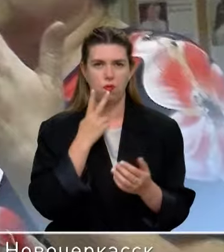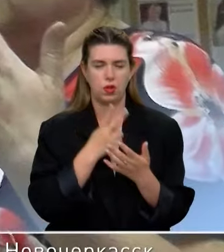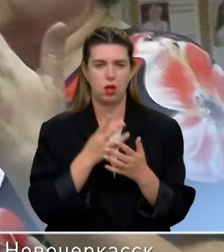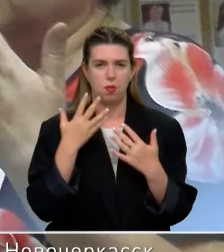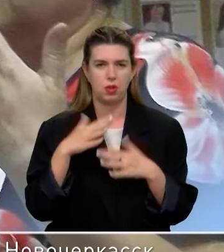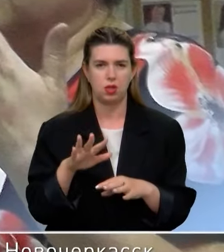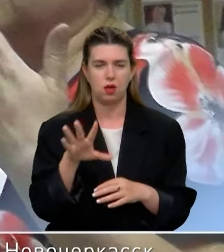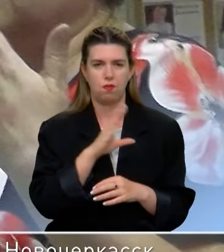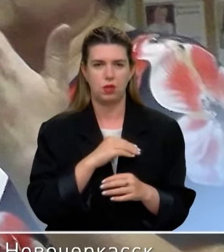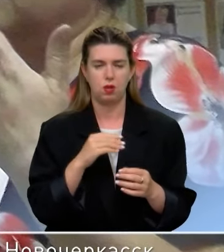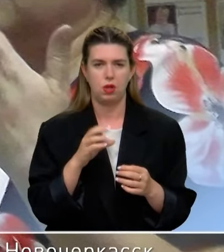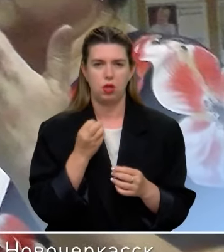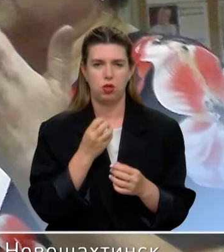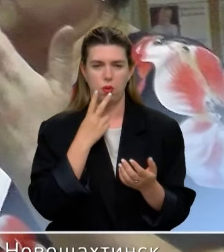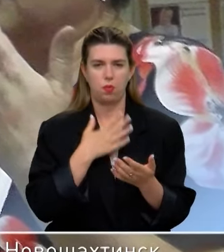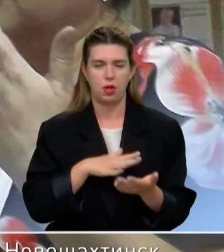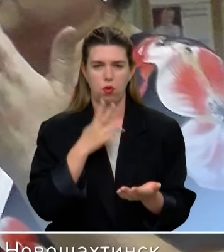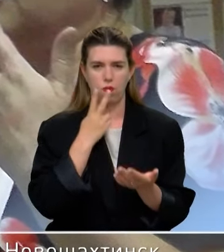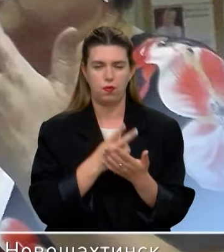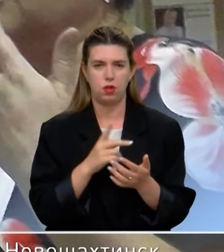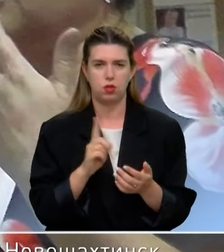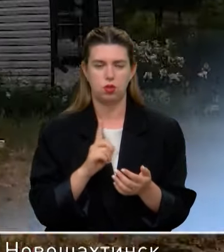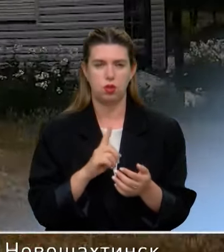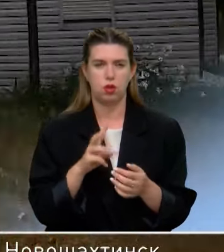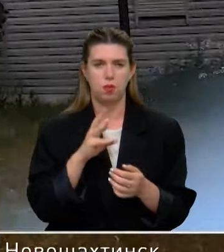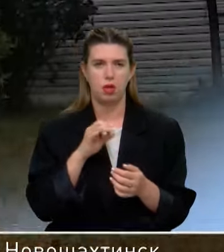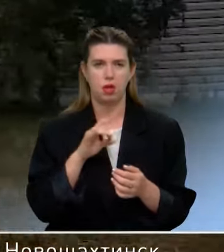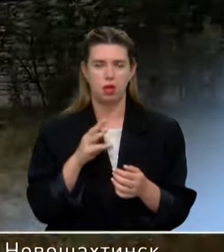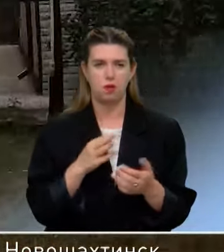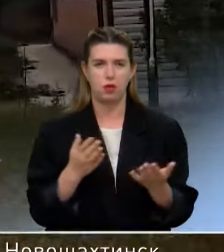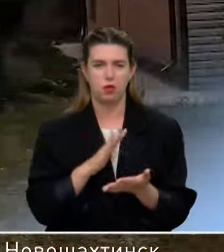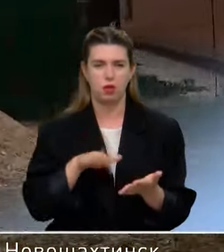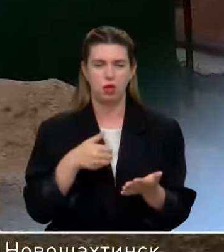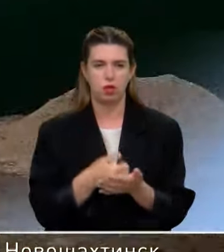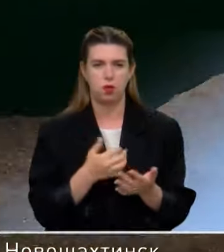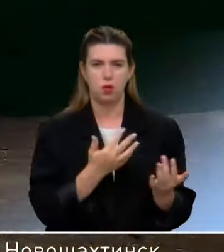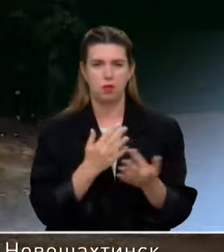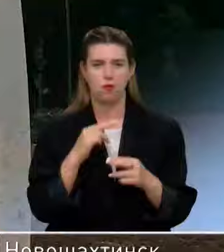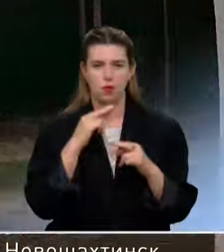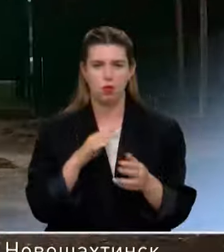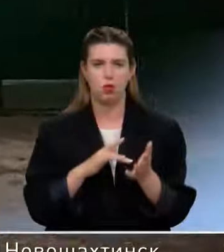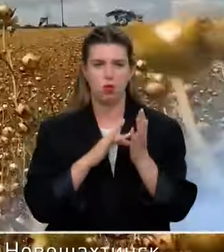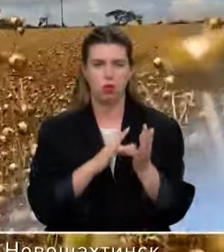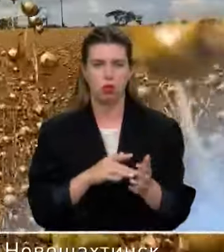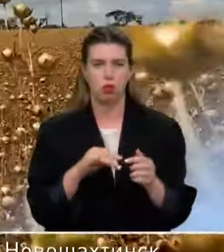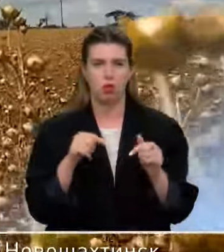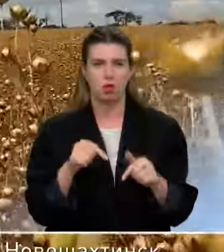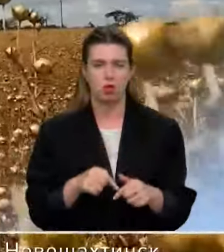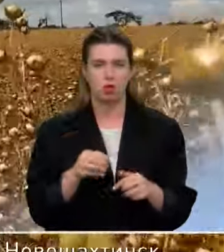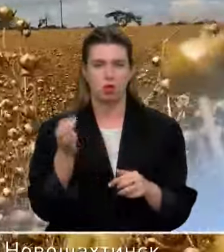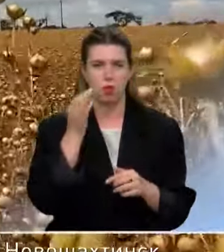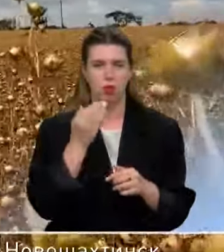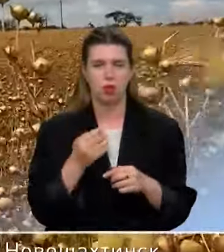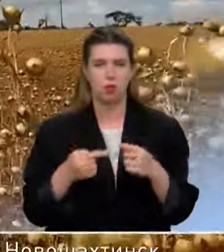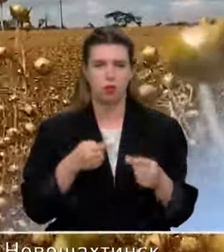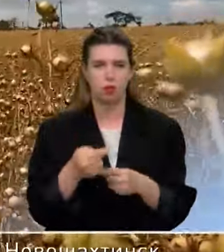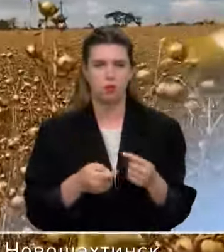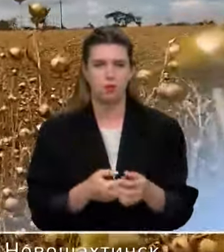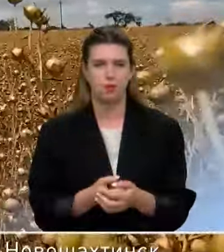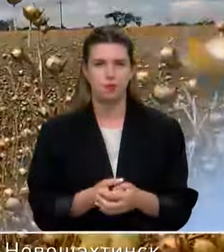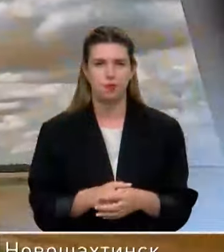морскими пейзажами а ещё приятно удивлён тем что маргаритово живёт привлекает внимание туристов и здесь помнят Его род